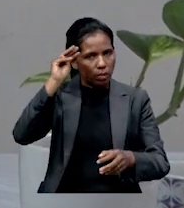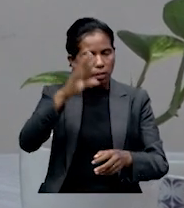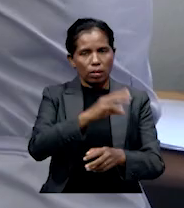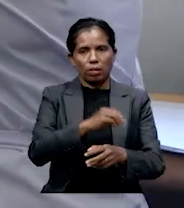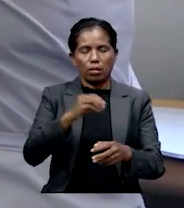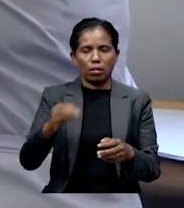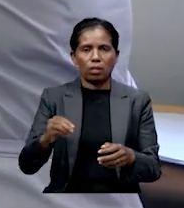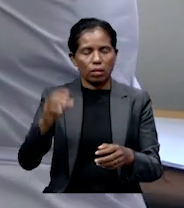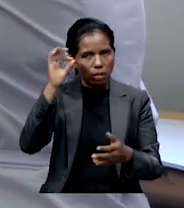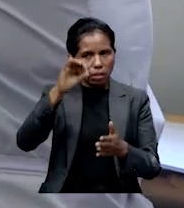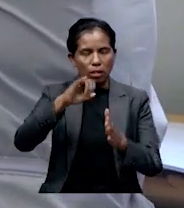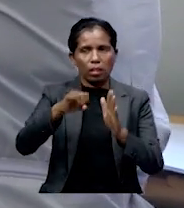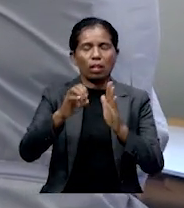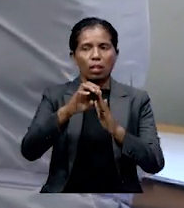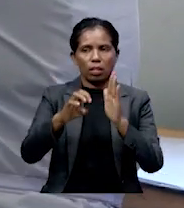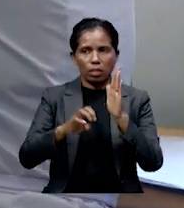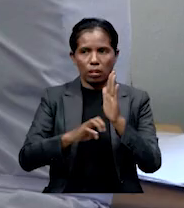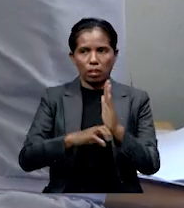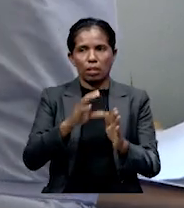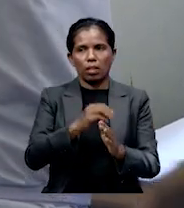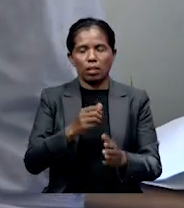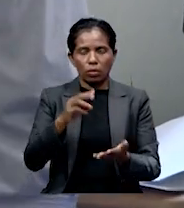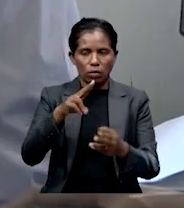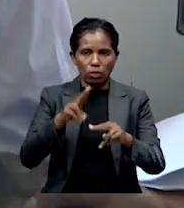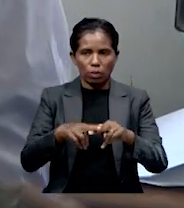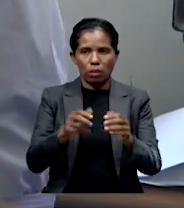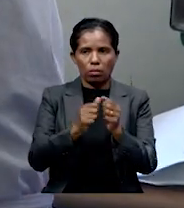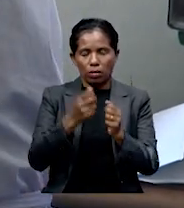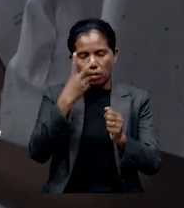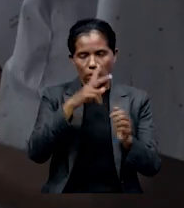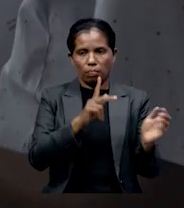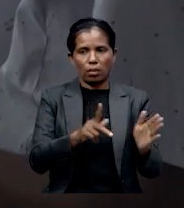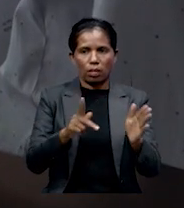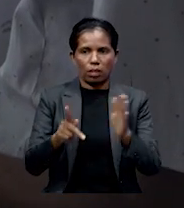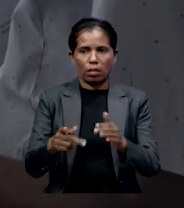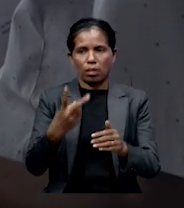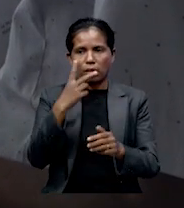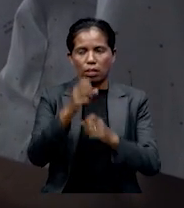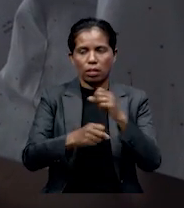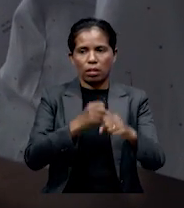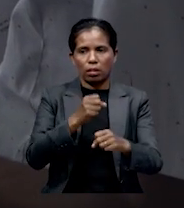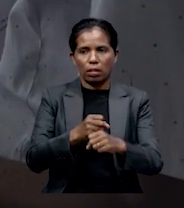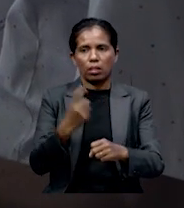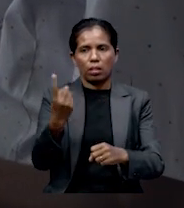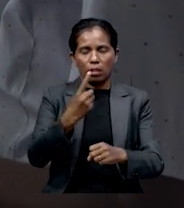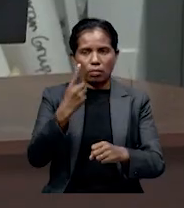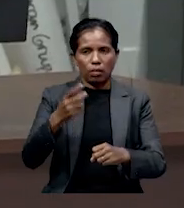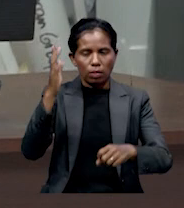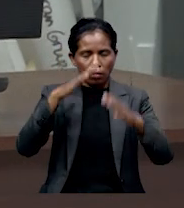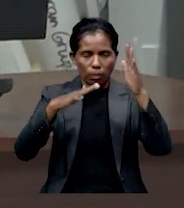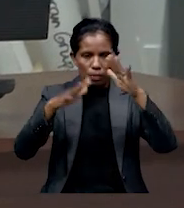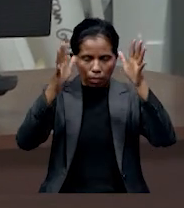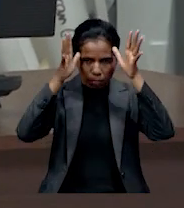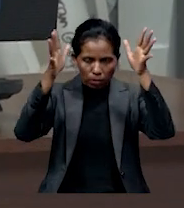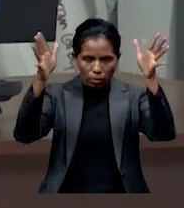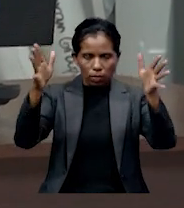Pesca no Secretário Estado Ambiente atu tur hamutu ho di hare plano ba situasaun nebe karatinan sempre acontece ba bibirusa iha